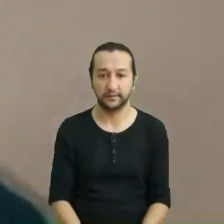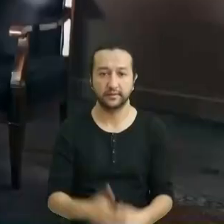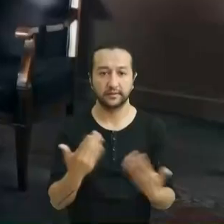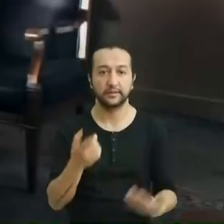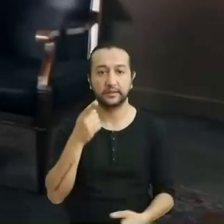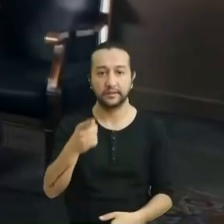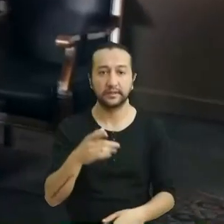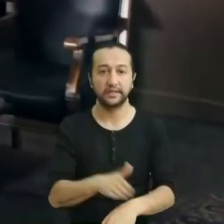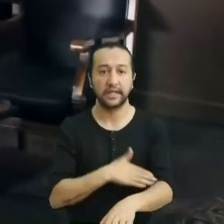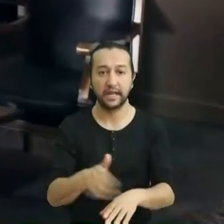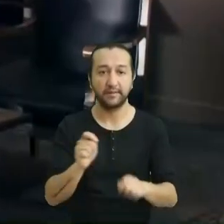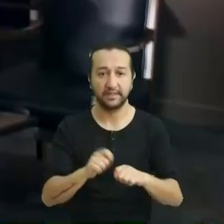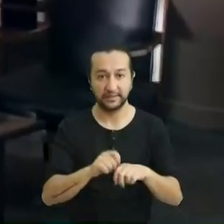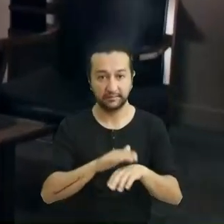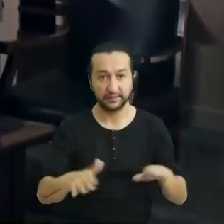Yağlama işin bittiyse.